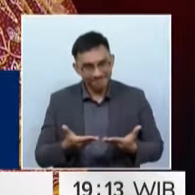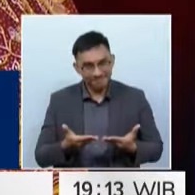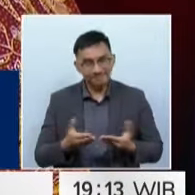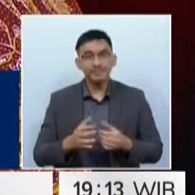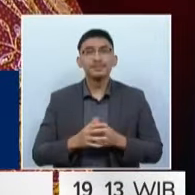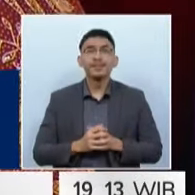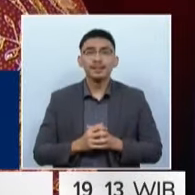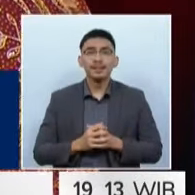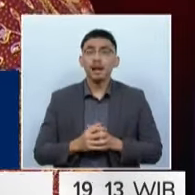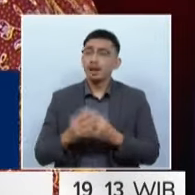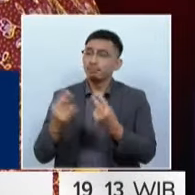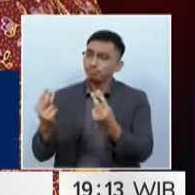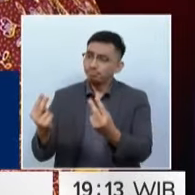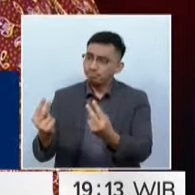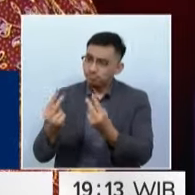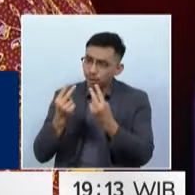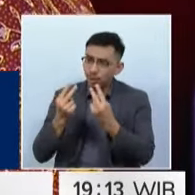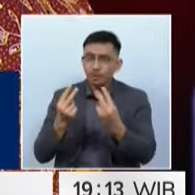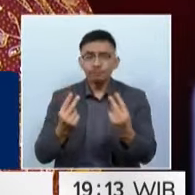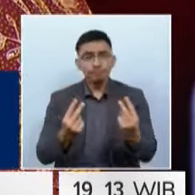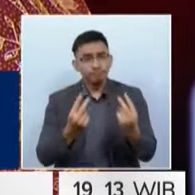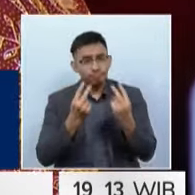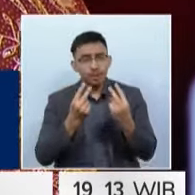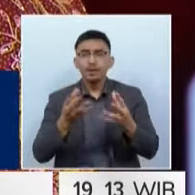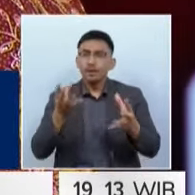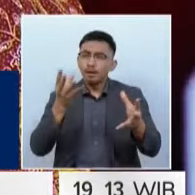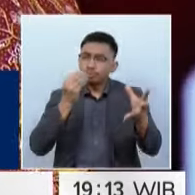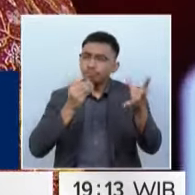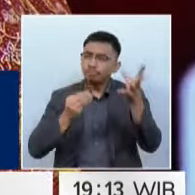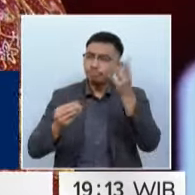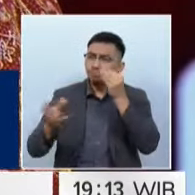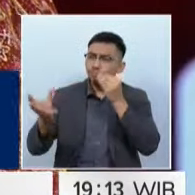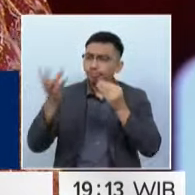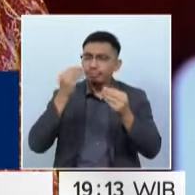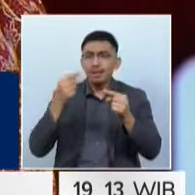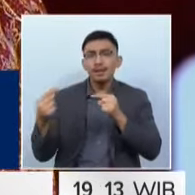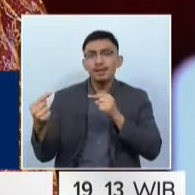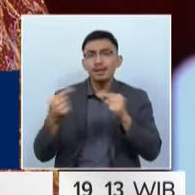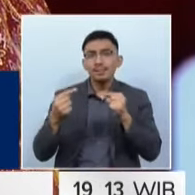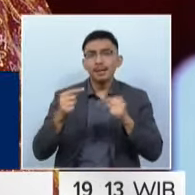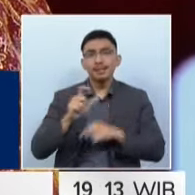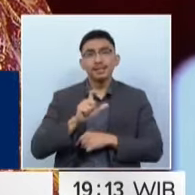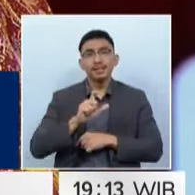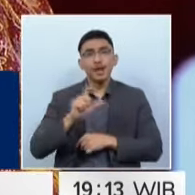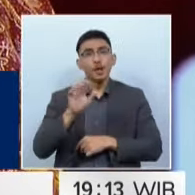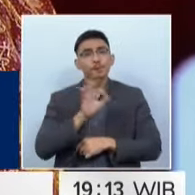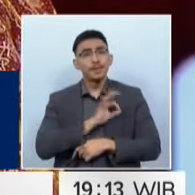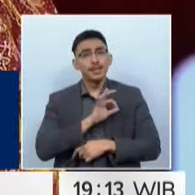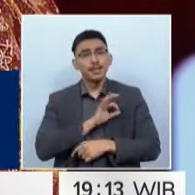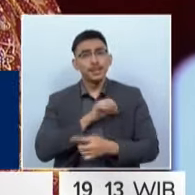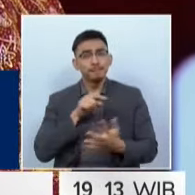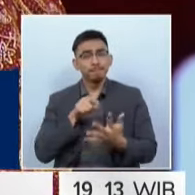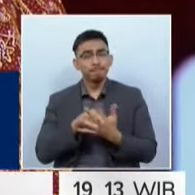menyaksikan dan menyimak dalam debat calon presiden Pemilu